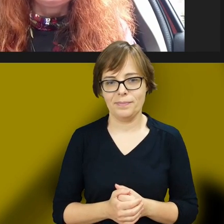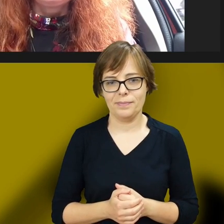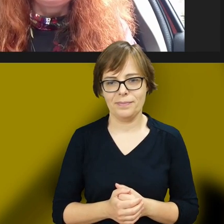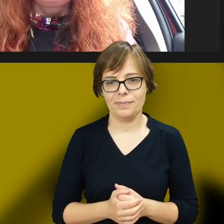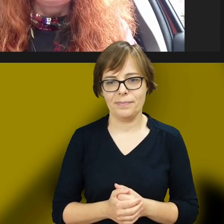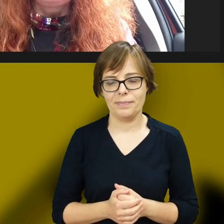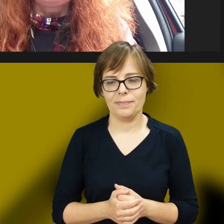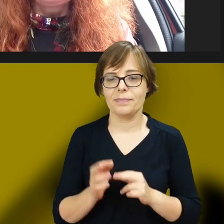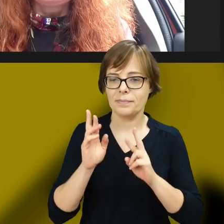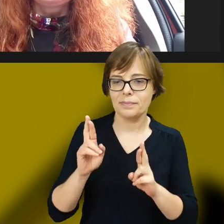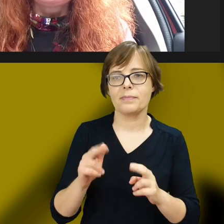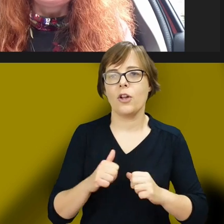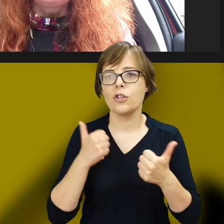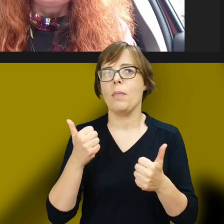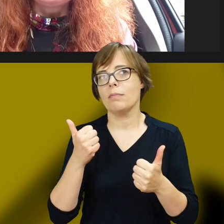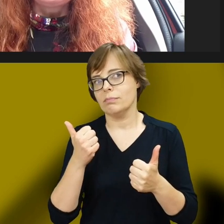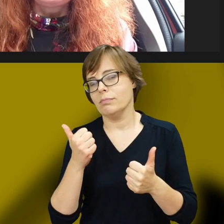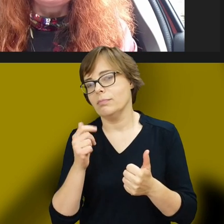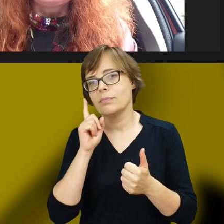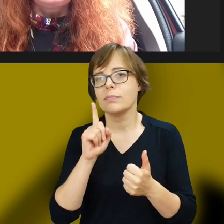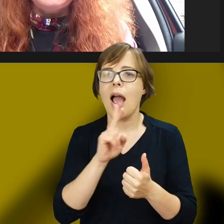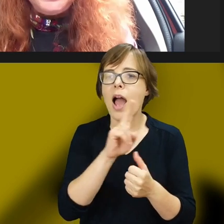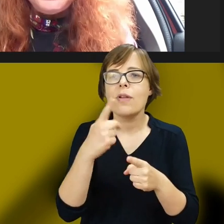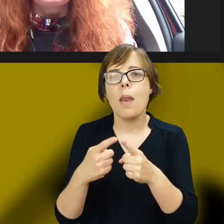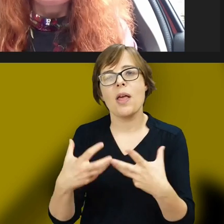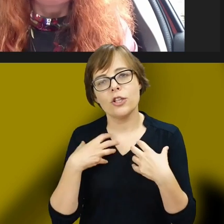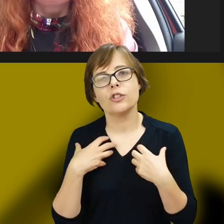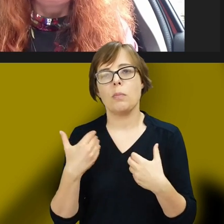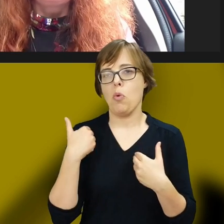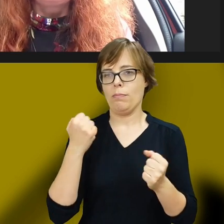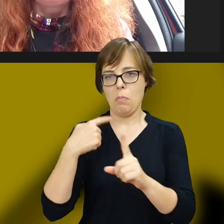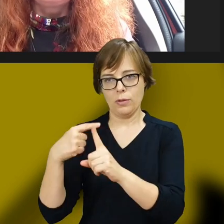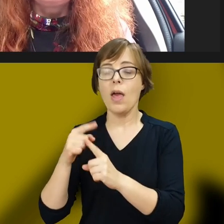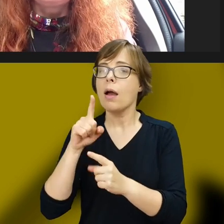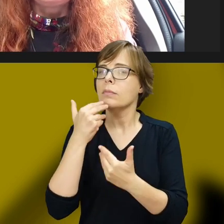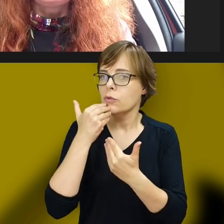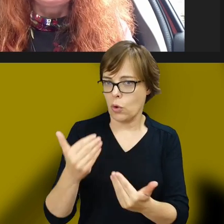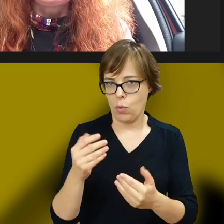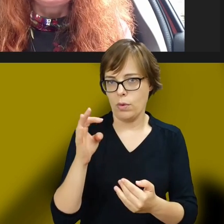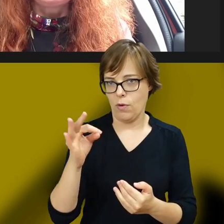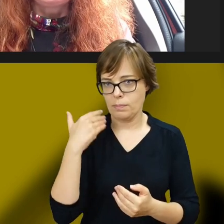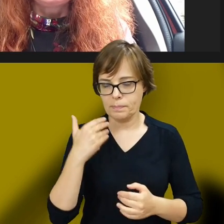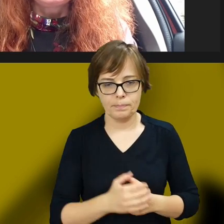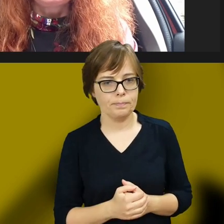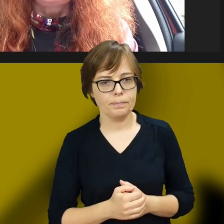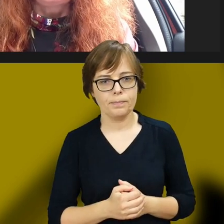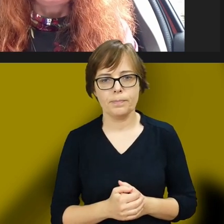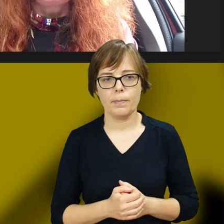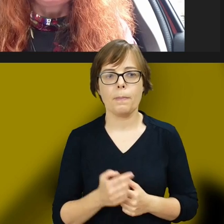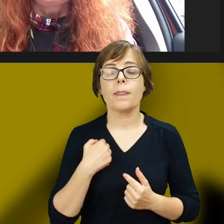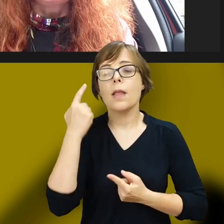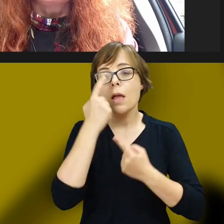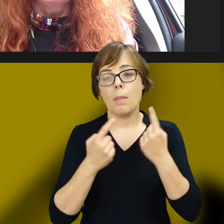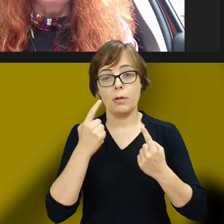każdej dziedzinie życia, bardzo serdecznie dziękuję pani za ten głos. Ja myślę, że to, czego brakuje